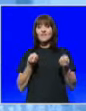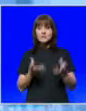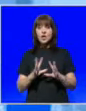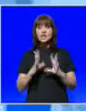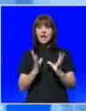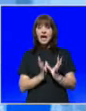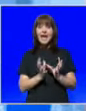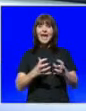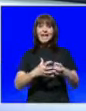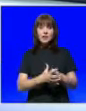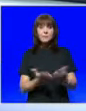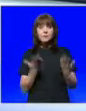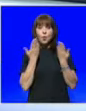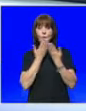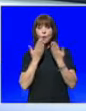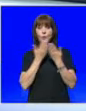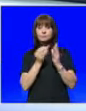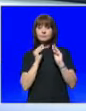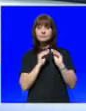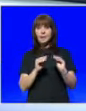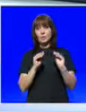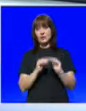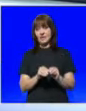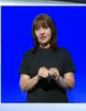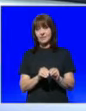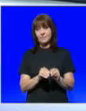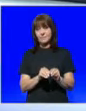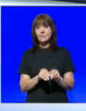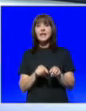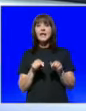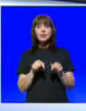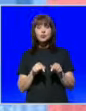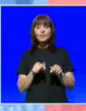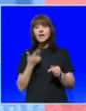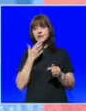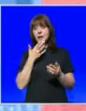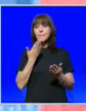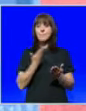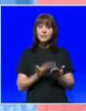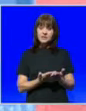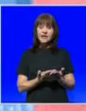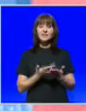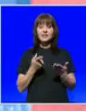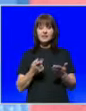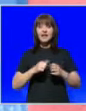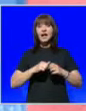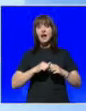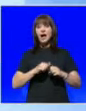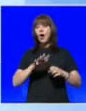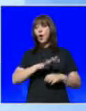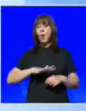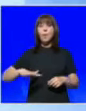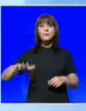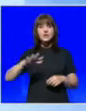за екипно преподаване и оценяване на знанията на учениците. Разбира се, тези неща в момента са поставени на обществено обсъждане. Ясно е, точно това ще я кажа. И ние ще